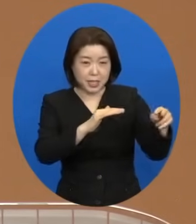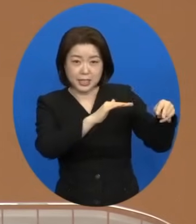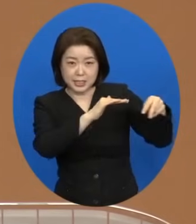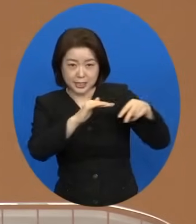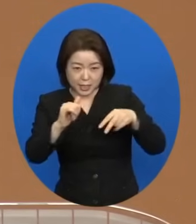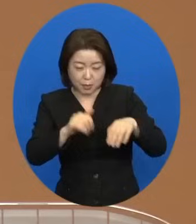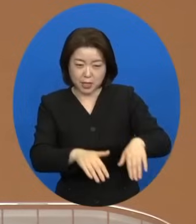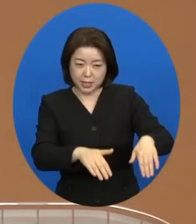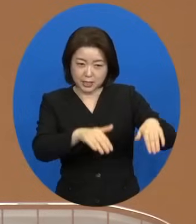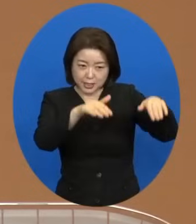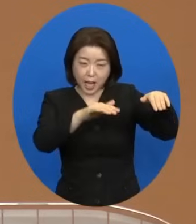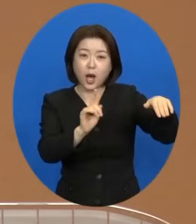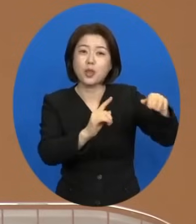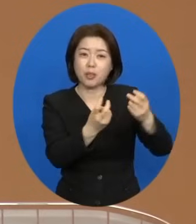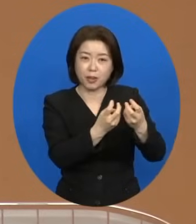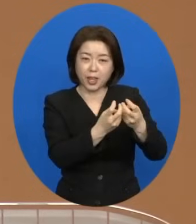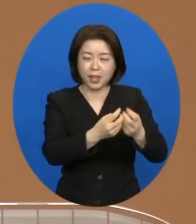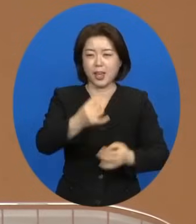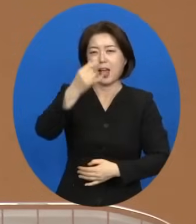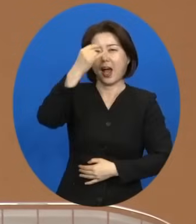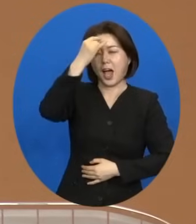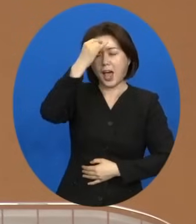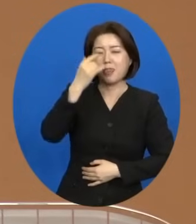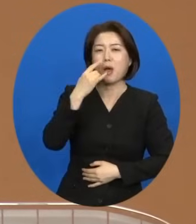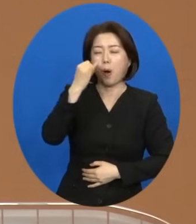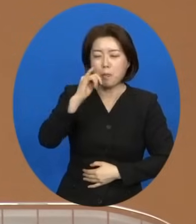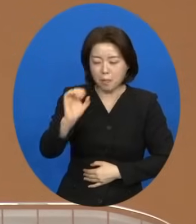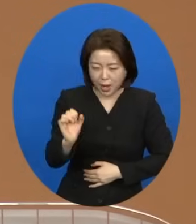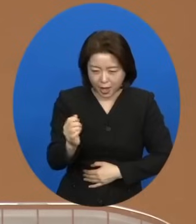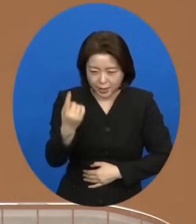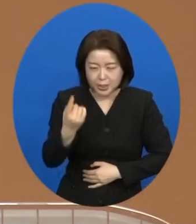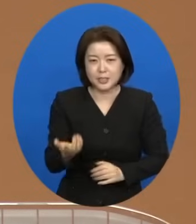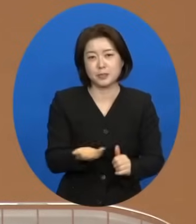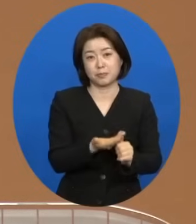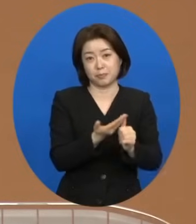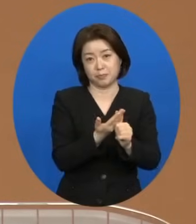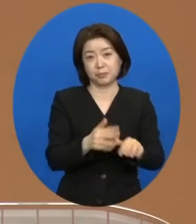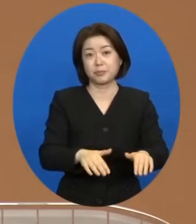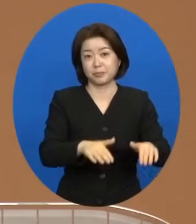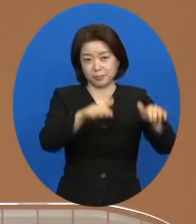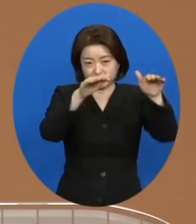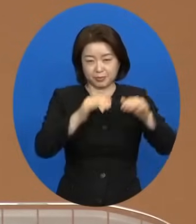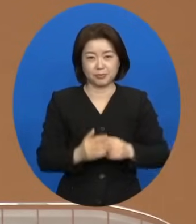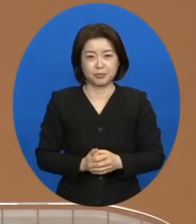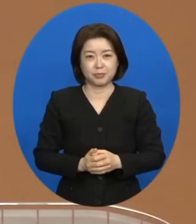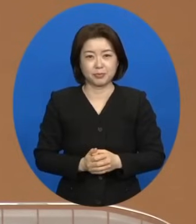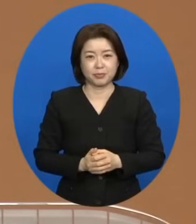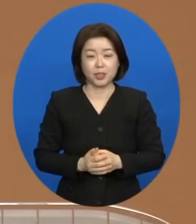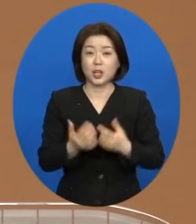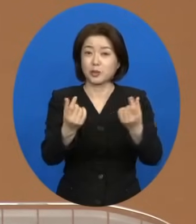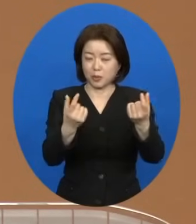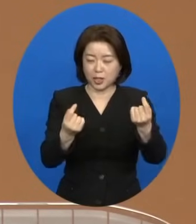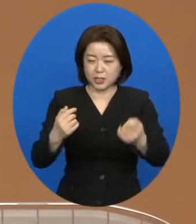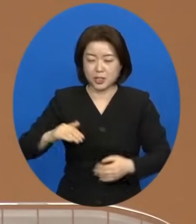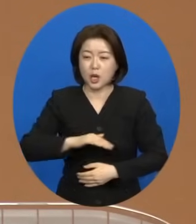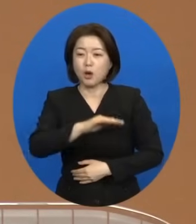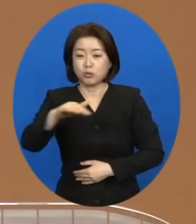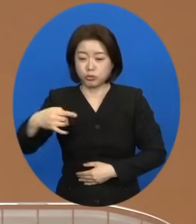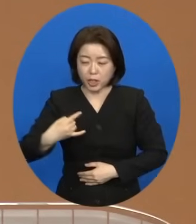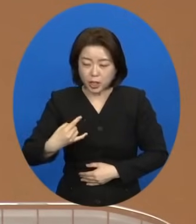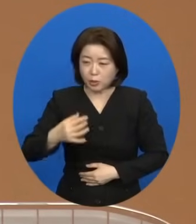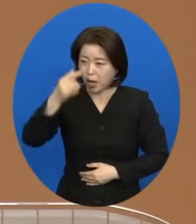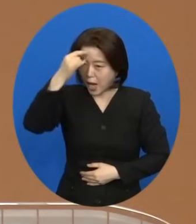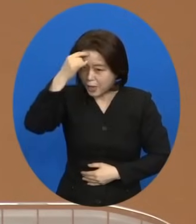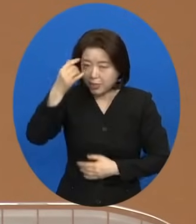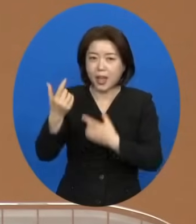한나에 의해서 자라나게 됩니다 그 얘기는 우리에게도 한나라는 누군가가 있어야만